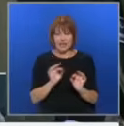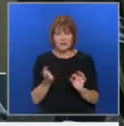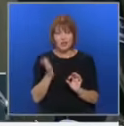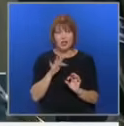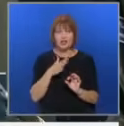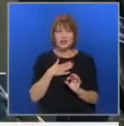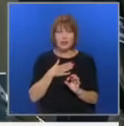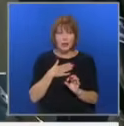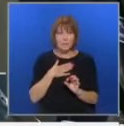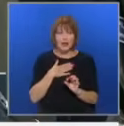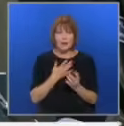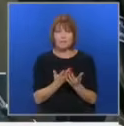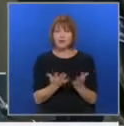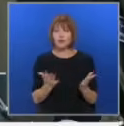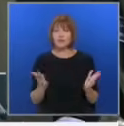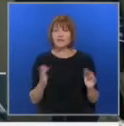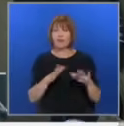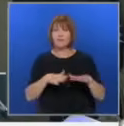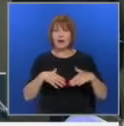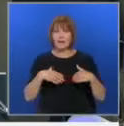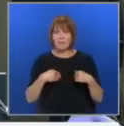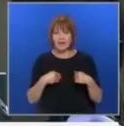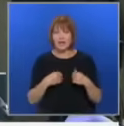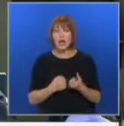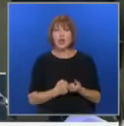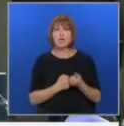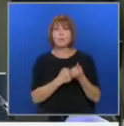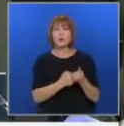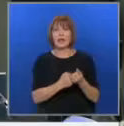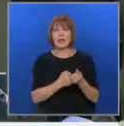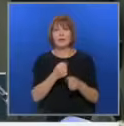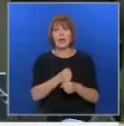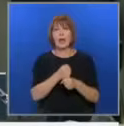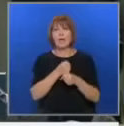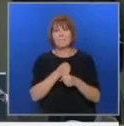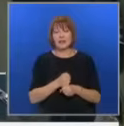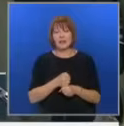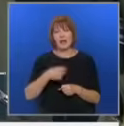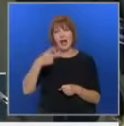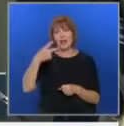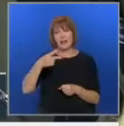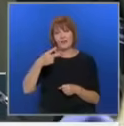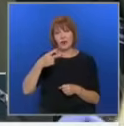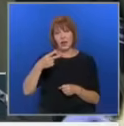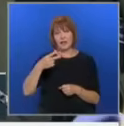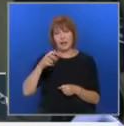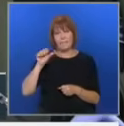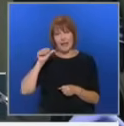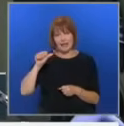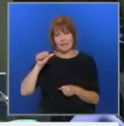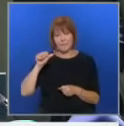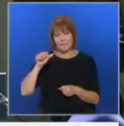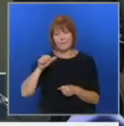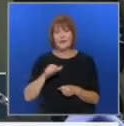ли мнозинство в парламента и подкрепа за мандата даден на втората по численост парламентарна група. И